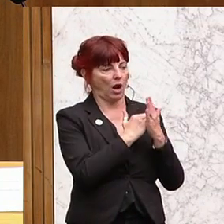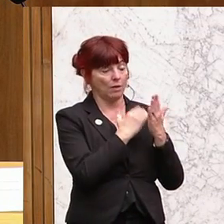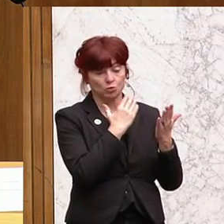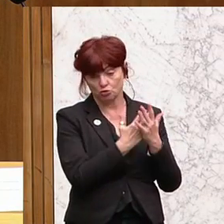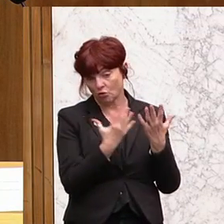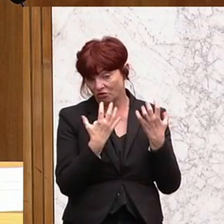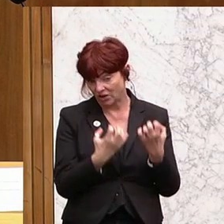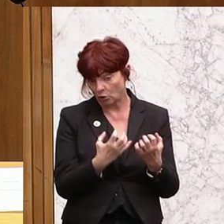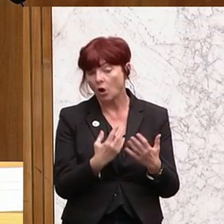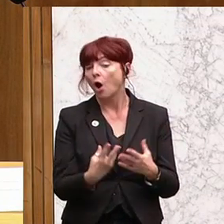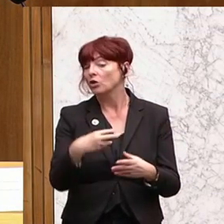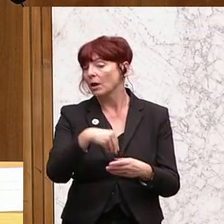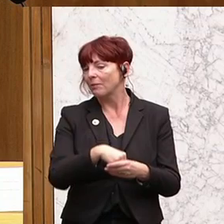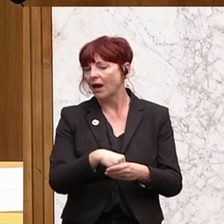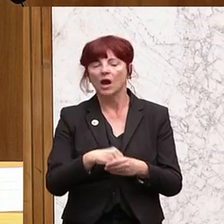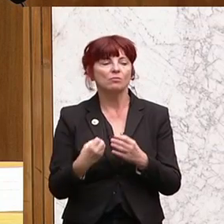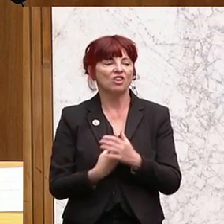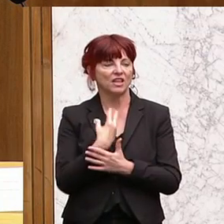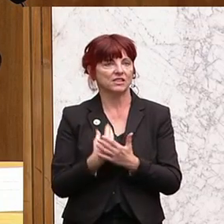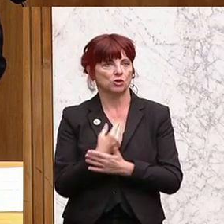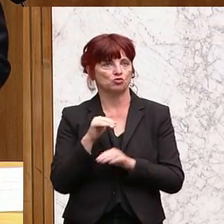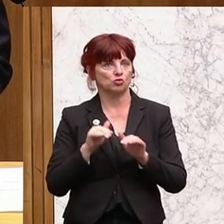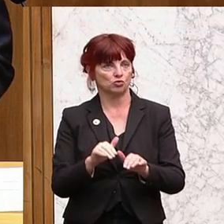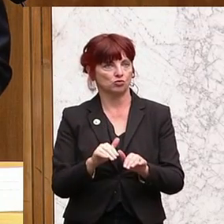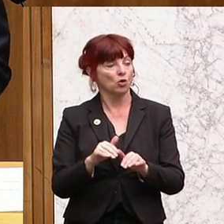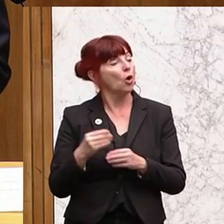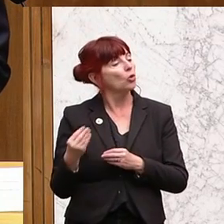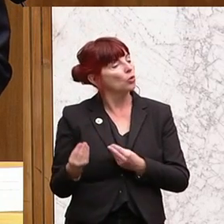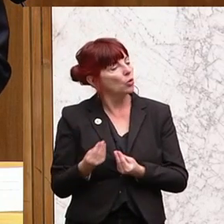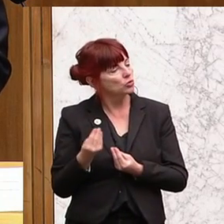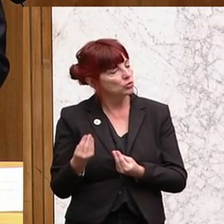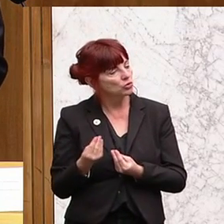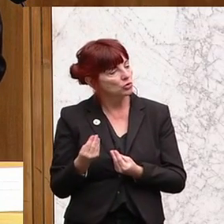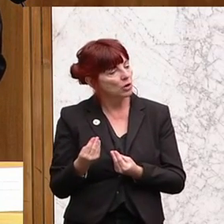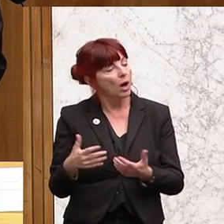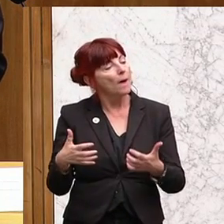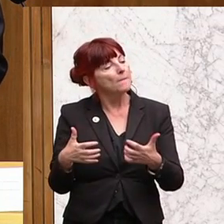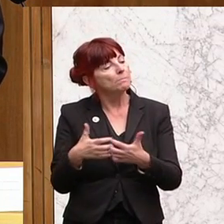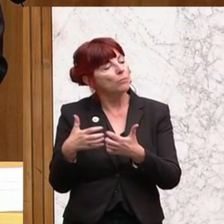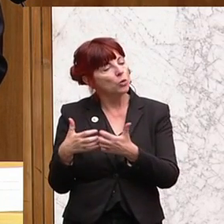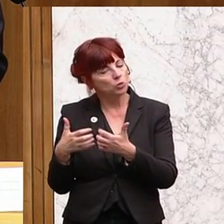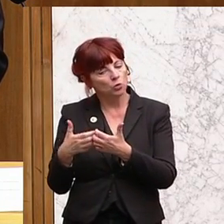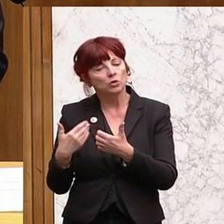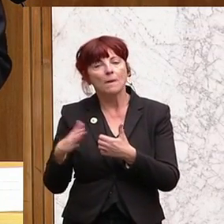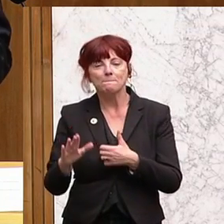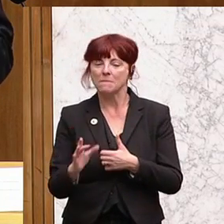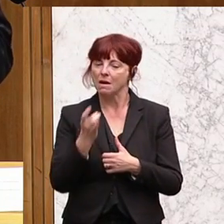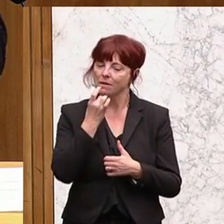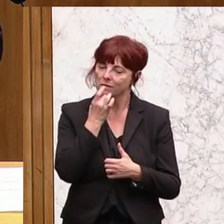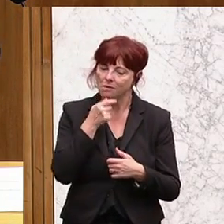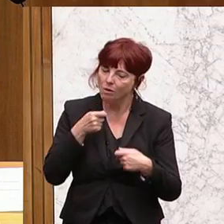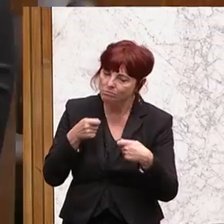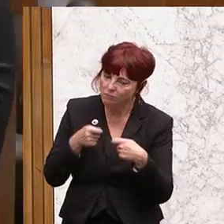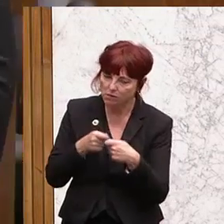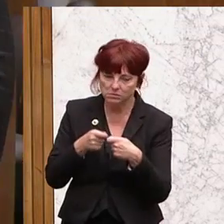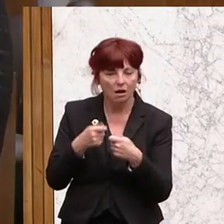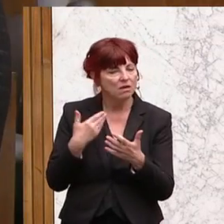Pflanzenschutz gibt weil einfach die die Produkte auch treffsicherer sind und daher auch nicht mehr in